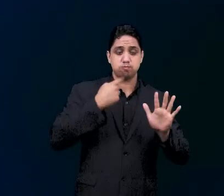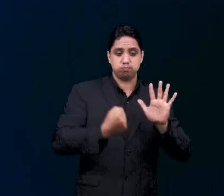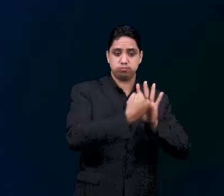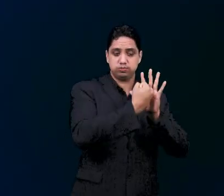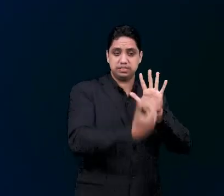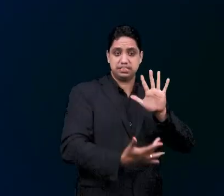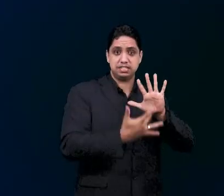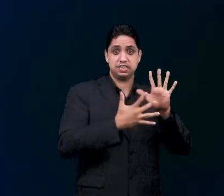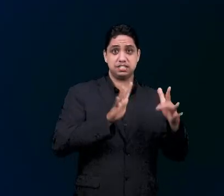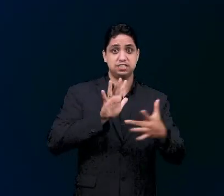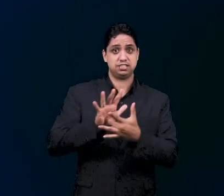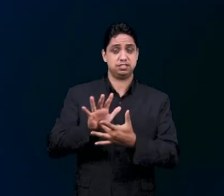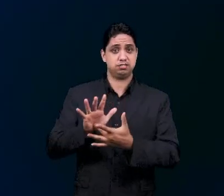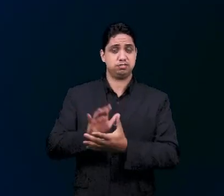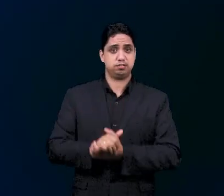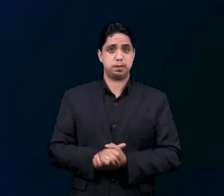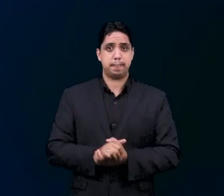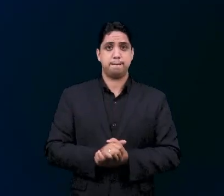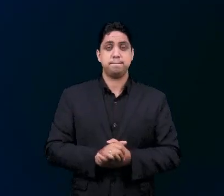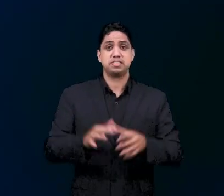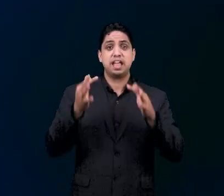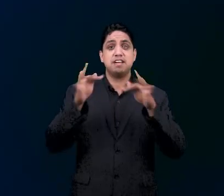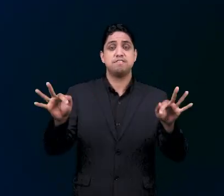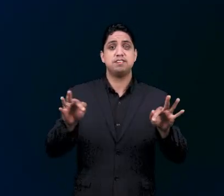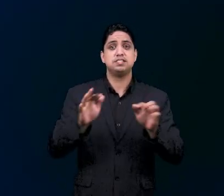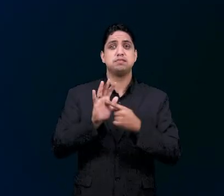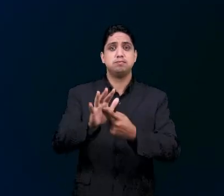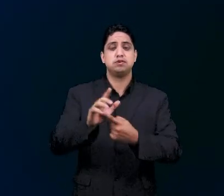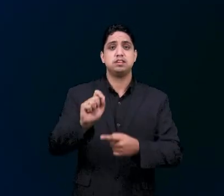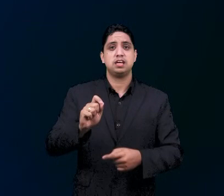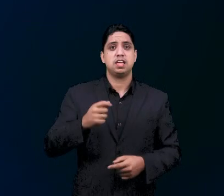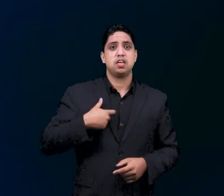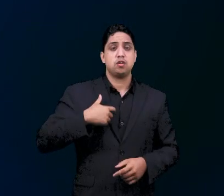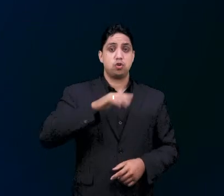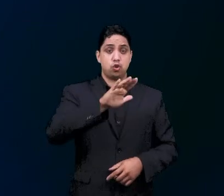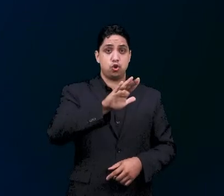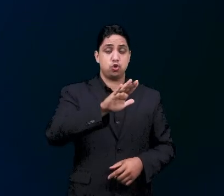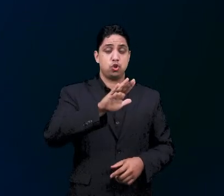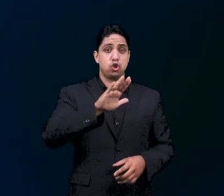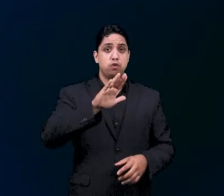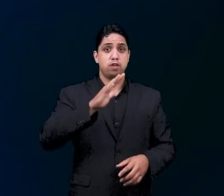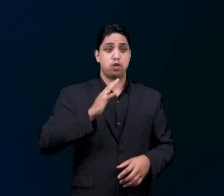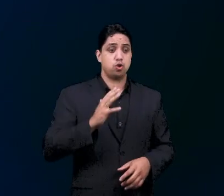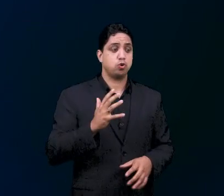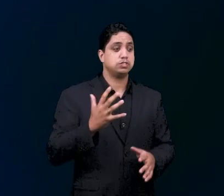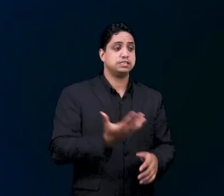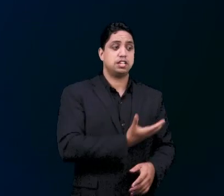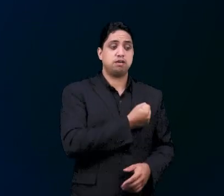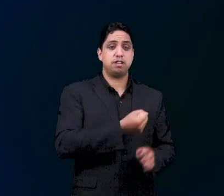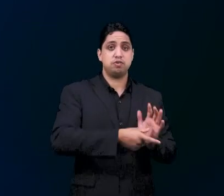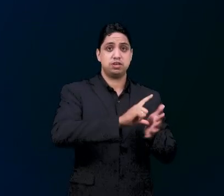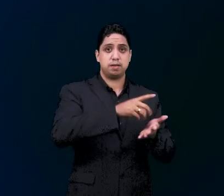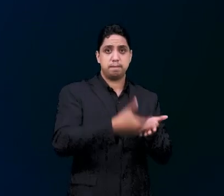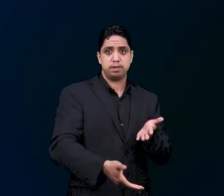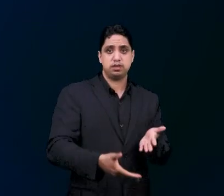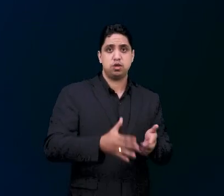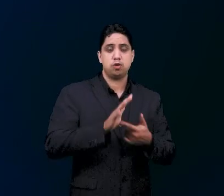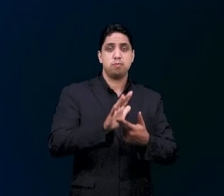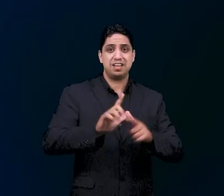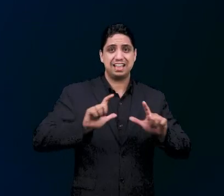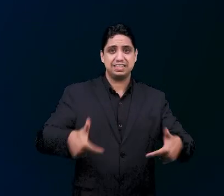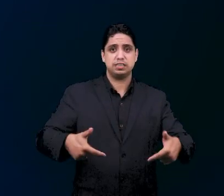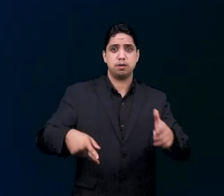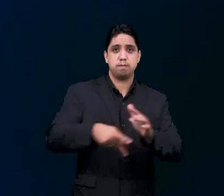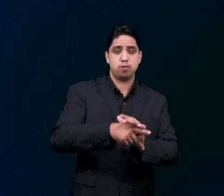sang. La phrase est venue chercher ce qui avait été perdu, confirme l'action